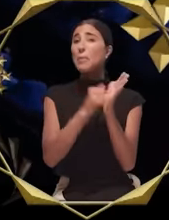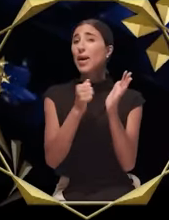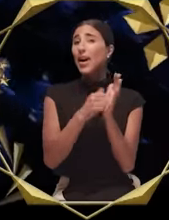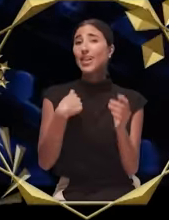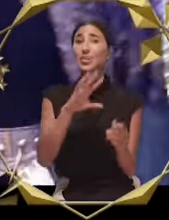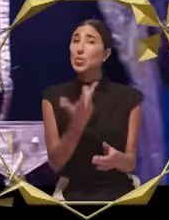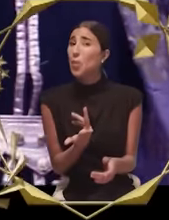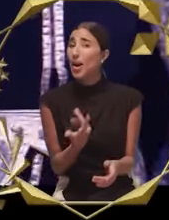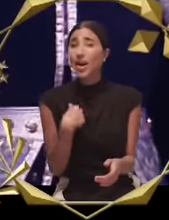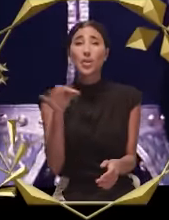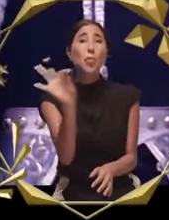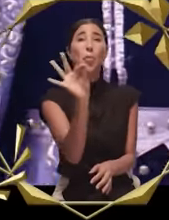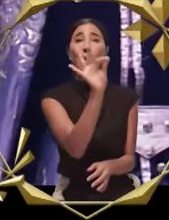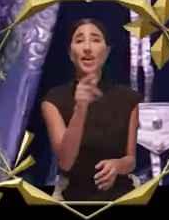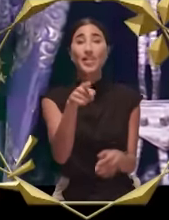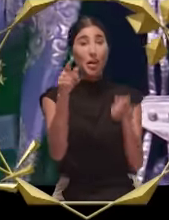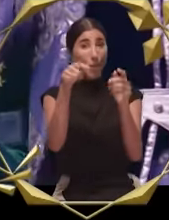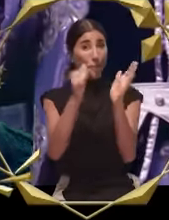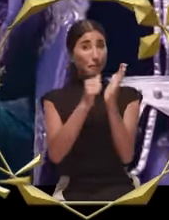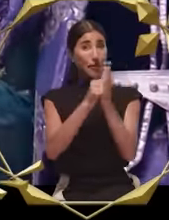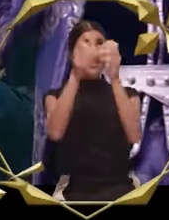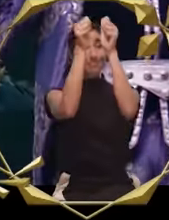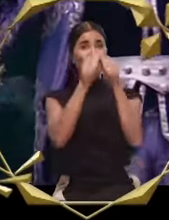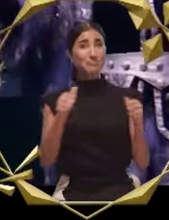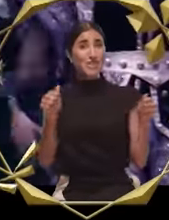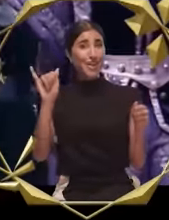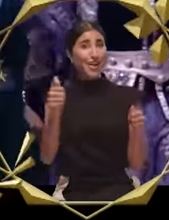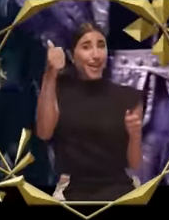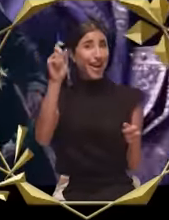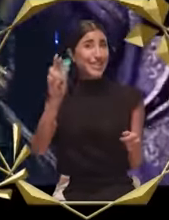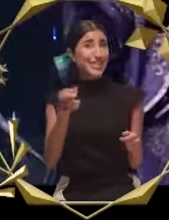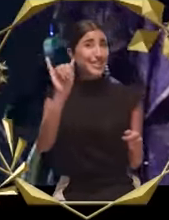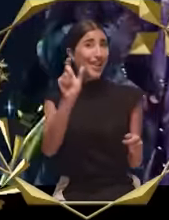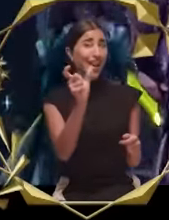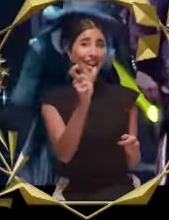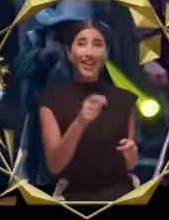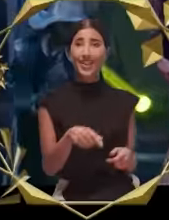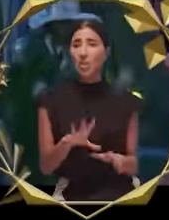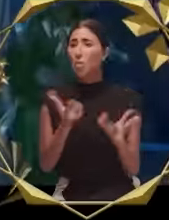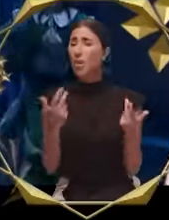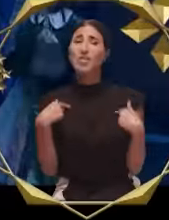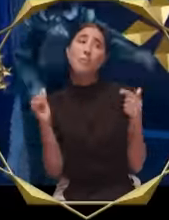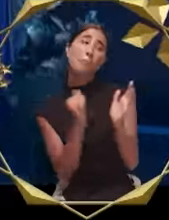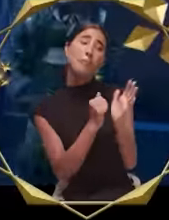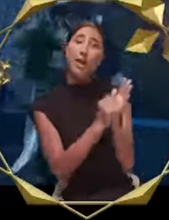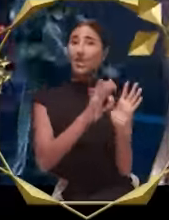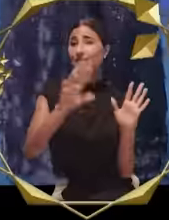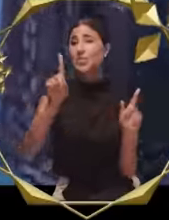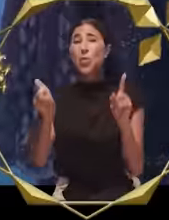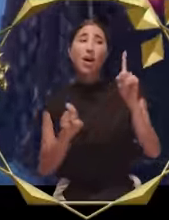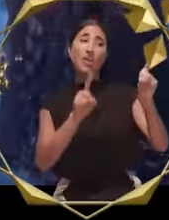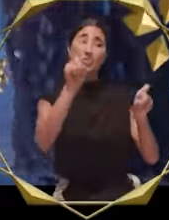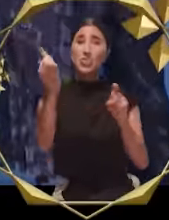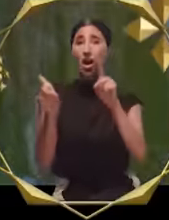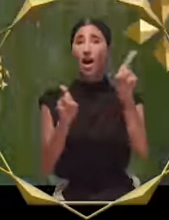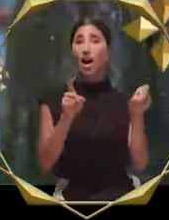يا جنبون بيتك مسرحنا يا زين. أين بيتي يا ترى أين؟ سأسألكم